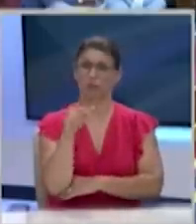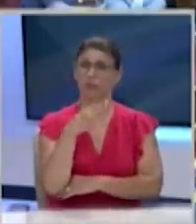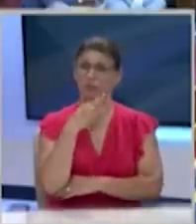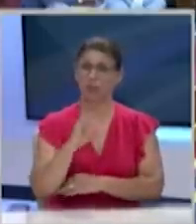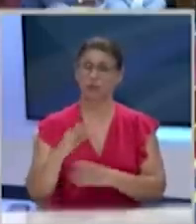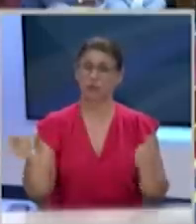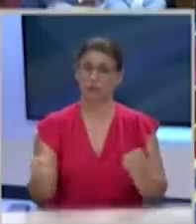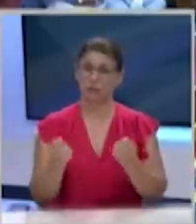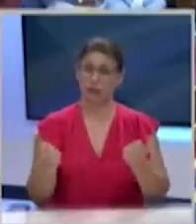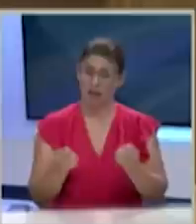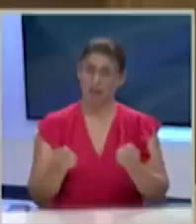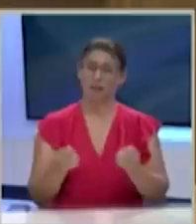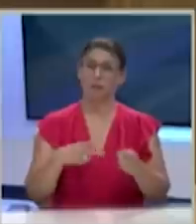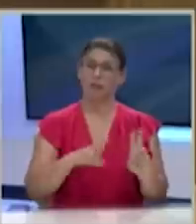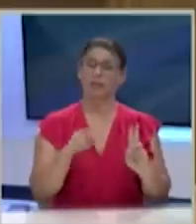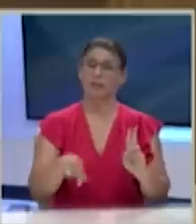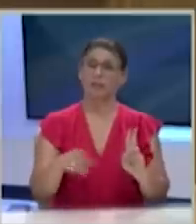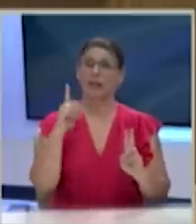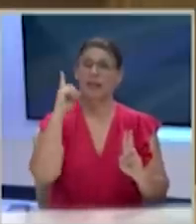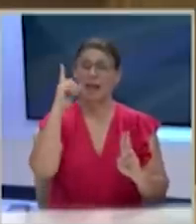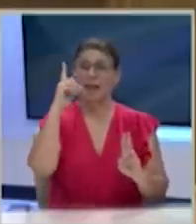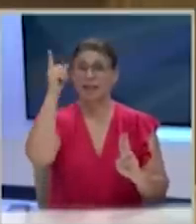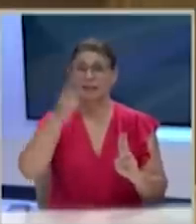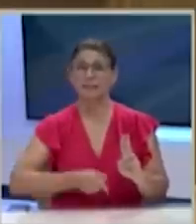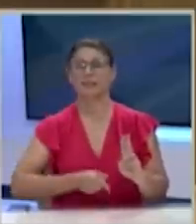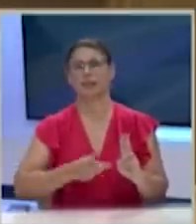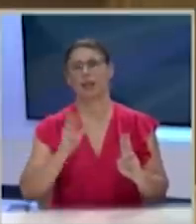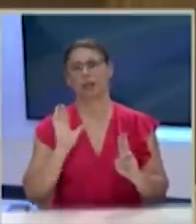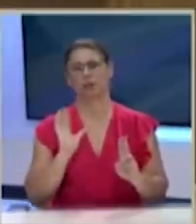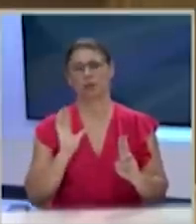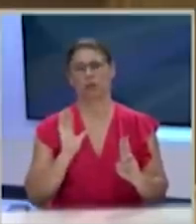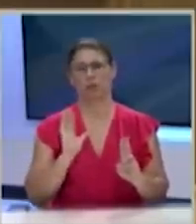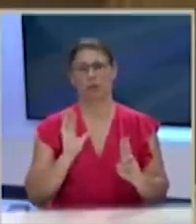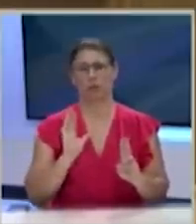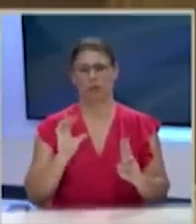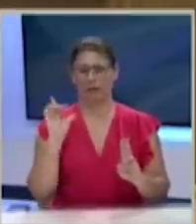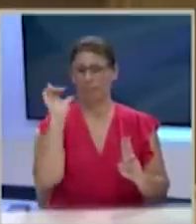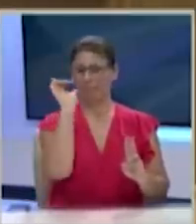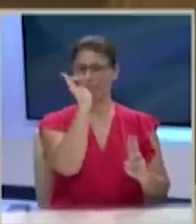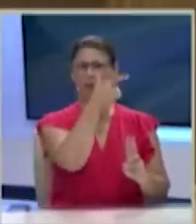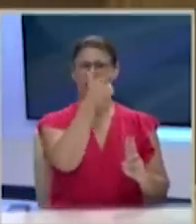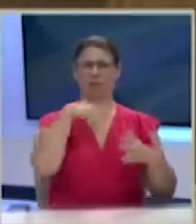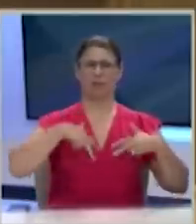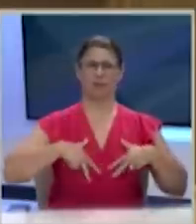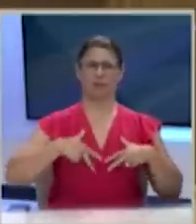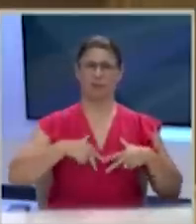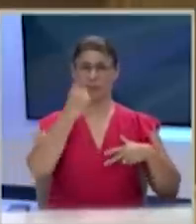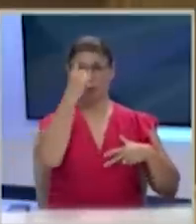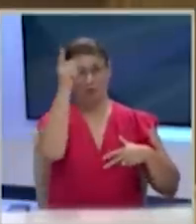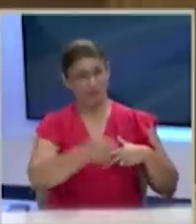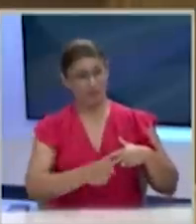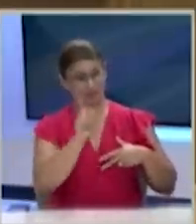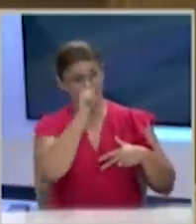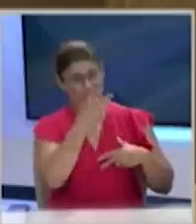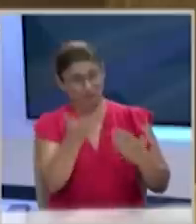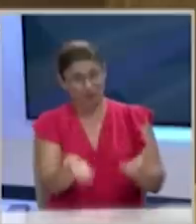έργα που εκτέλεσε, λέμε, ήταν 1%. Και υπερηφανεύεται για το 1%